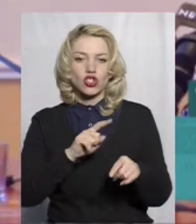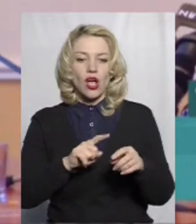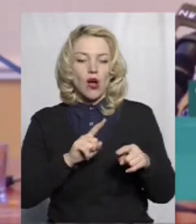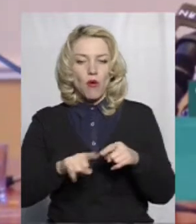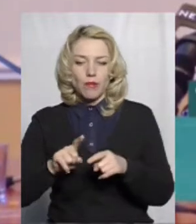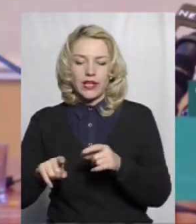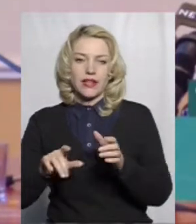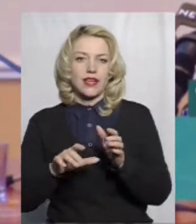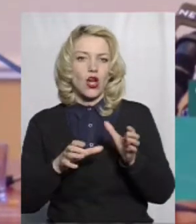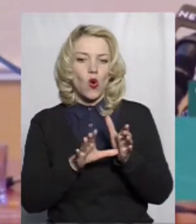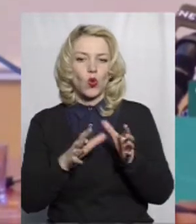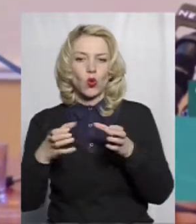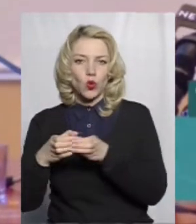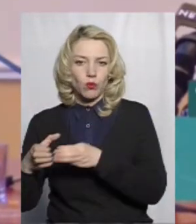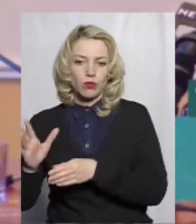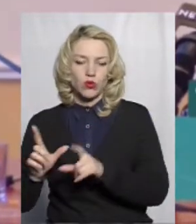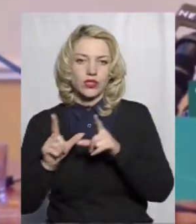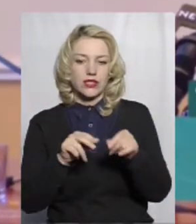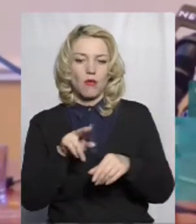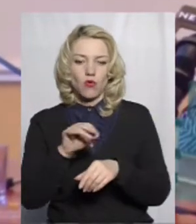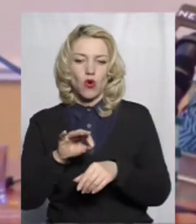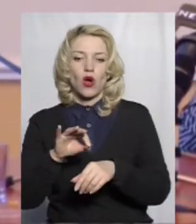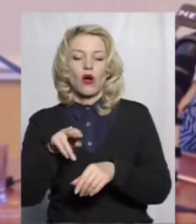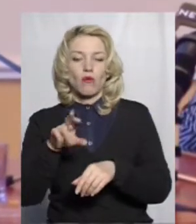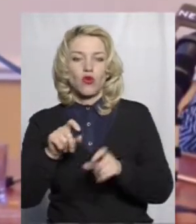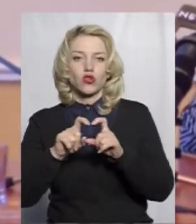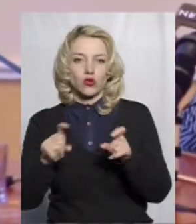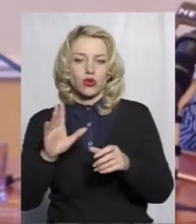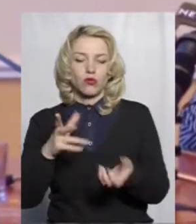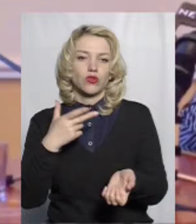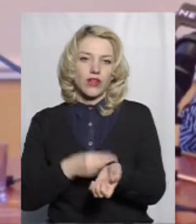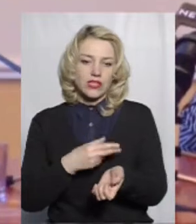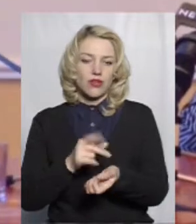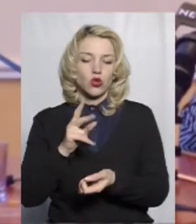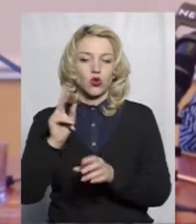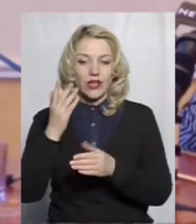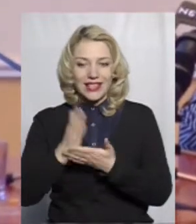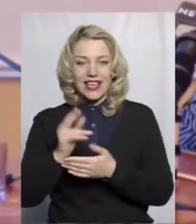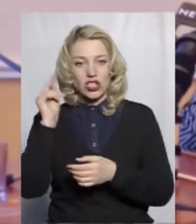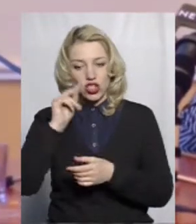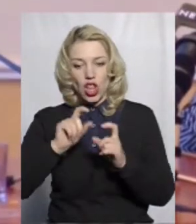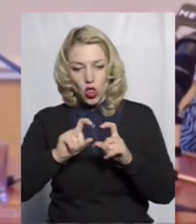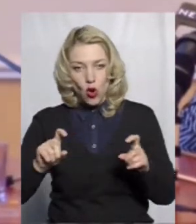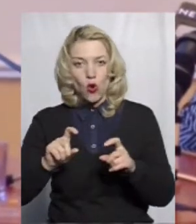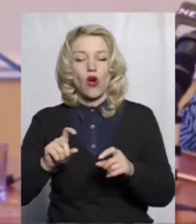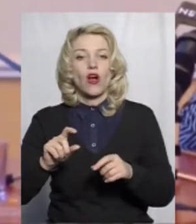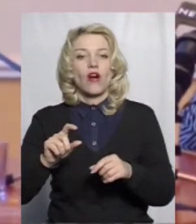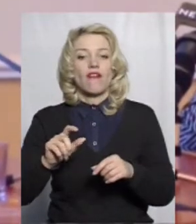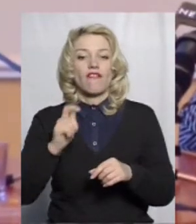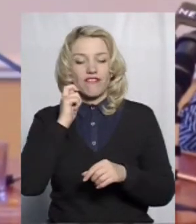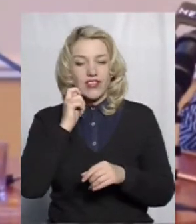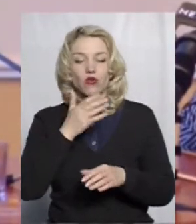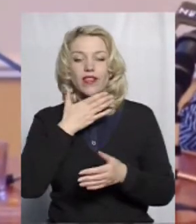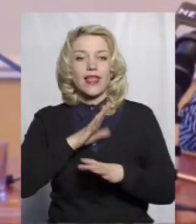їздити по школах і будуть довакцинувати тих дітей, які є шкільного віку і не були вакциновані. Це лише